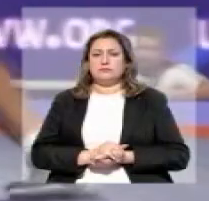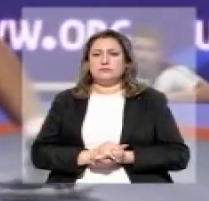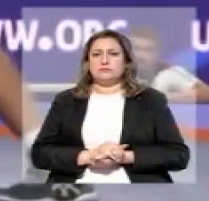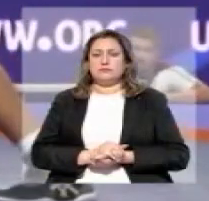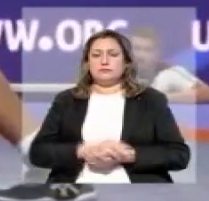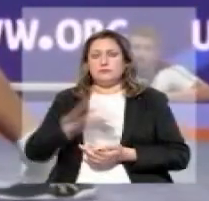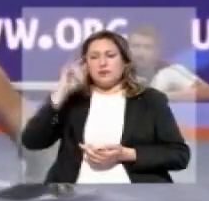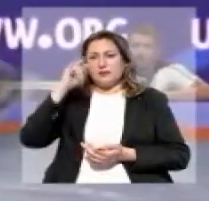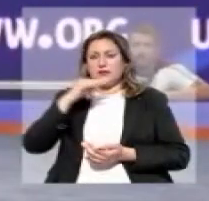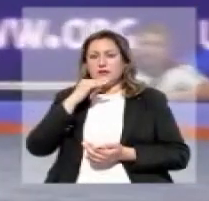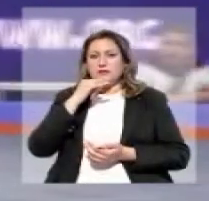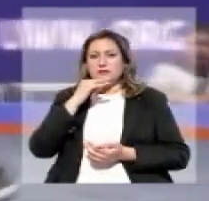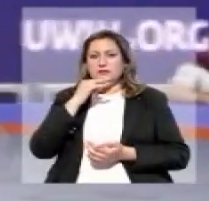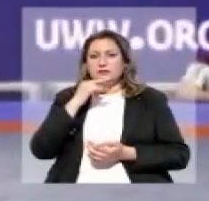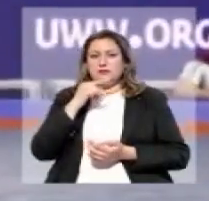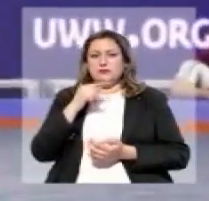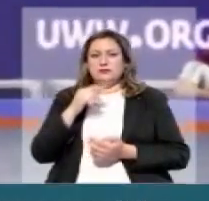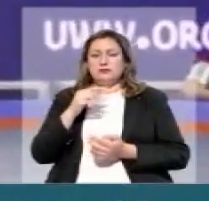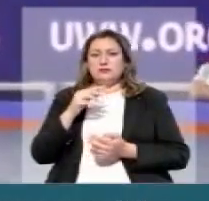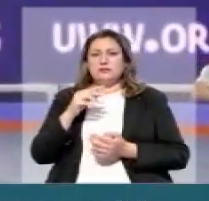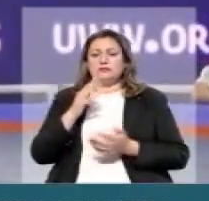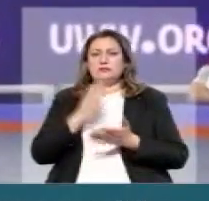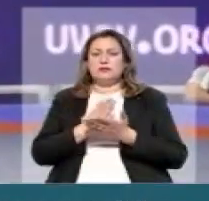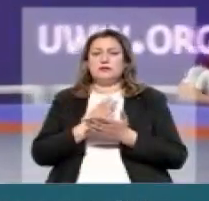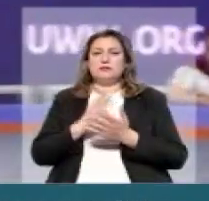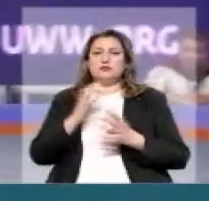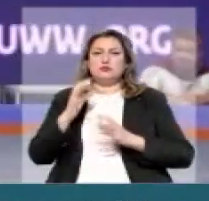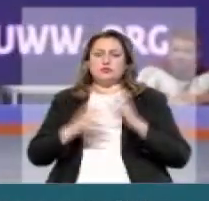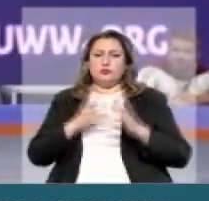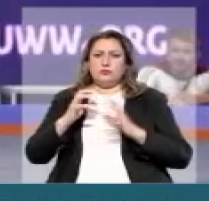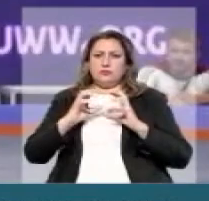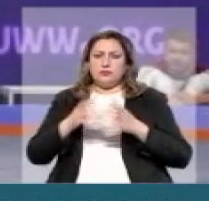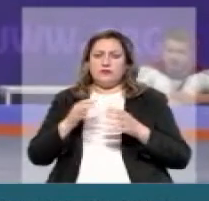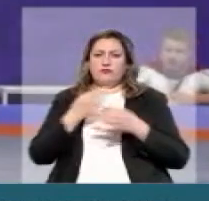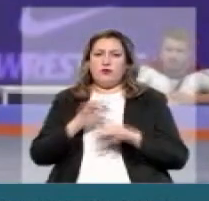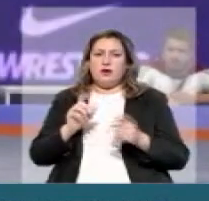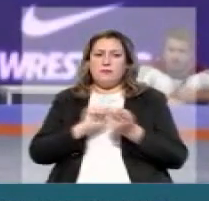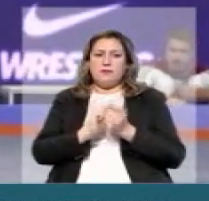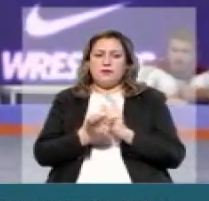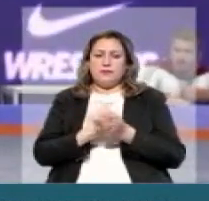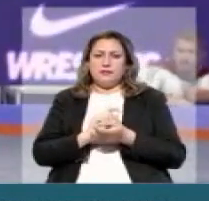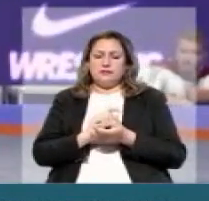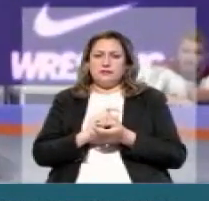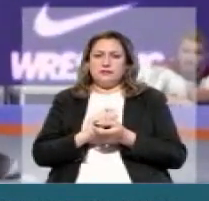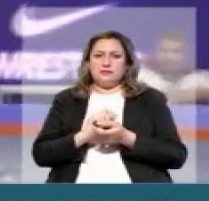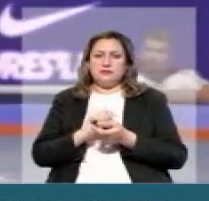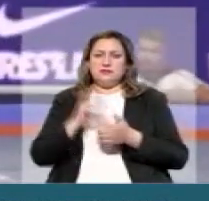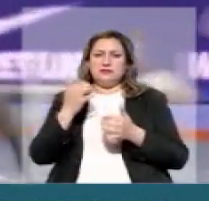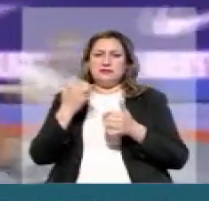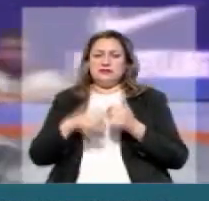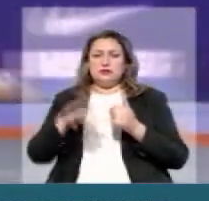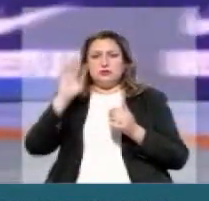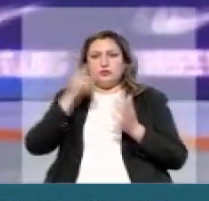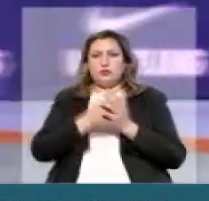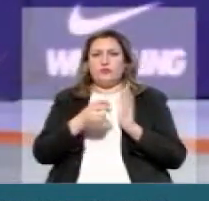Қазақстанда Камил Куругулиев еркін күрестен 17 жасқа дейінгі жасөспірімдер арасындағы әлем чемпионатында. Қазақстандық балуан